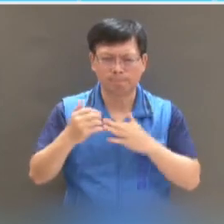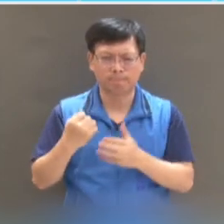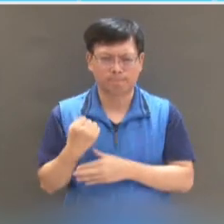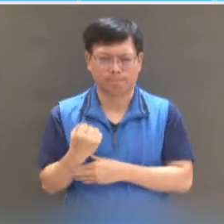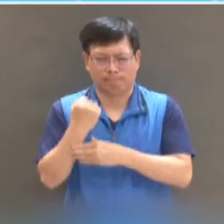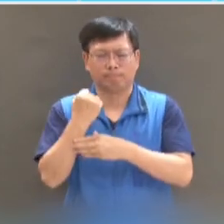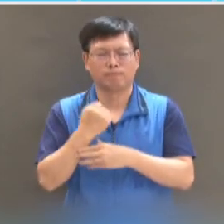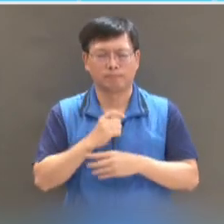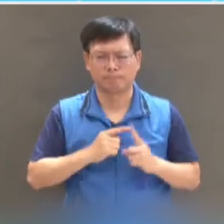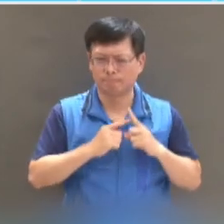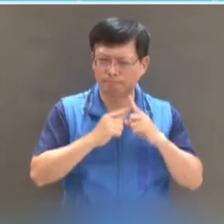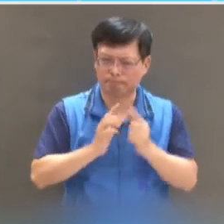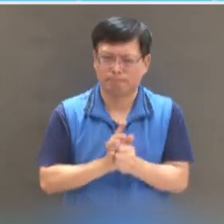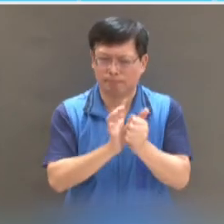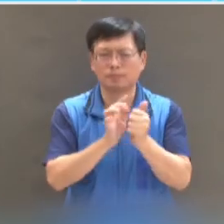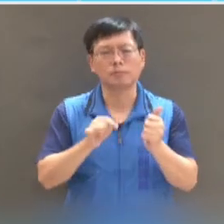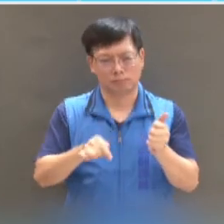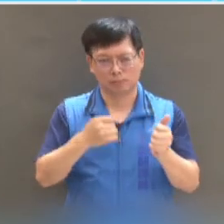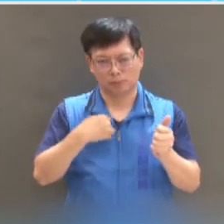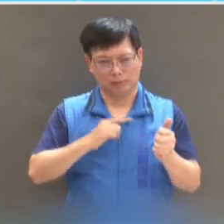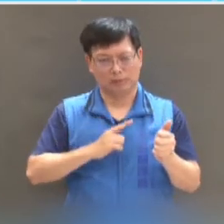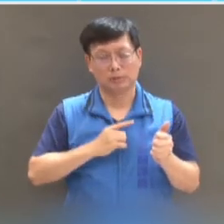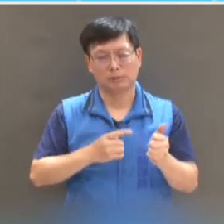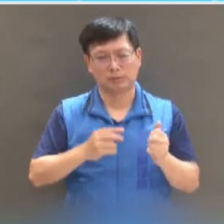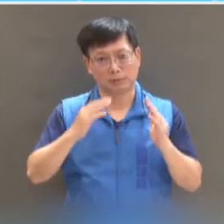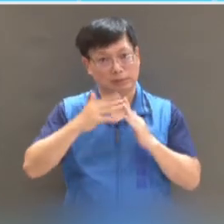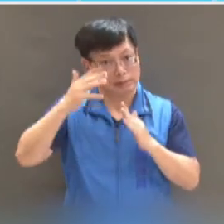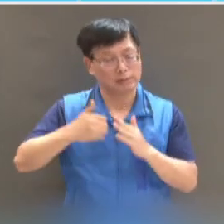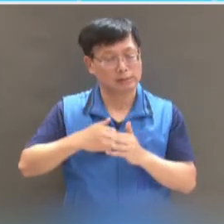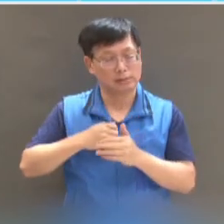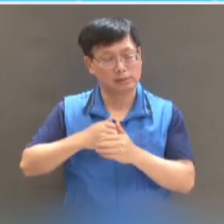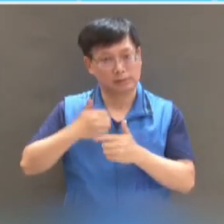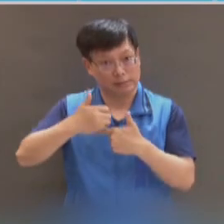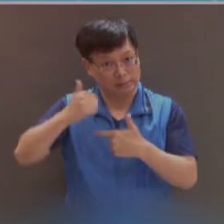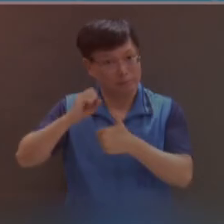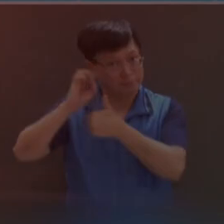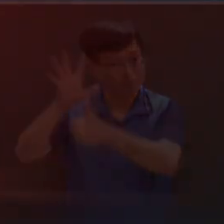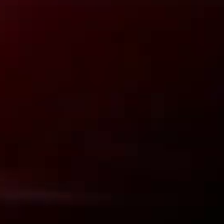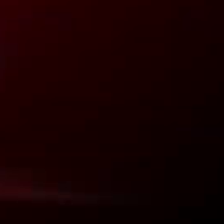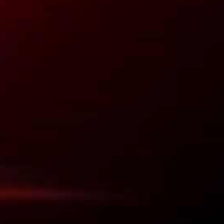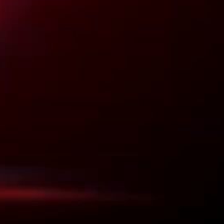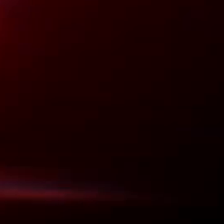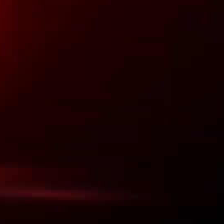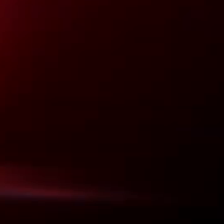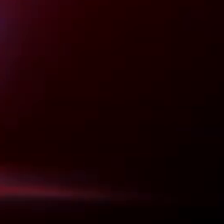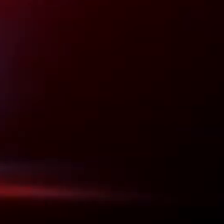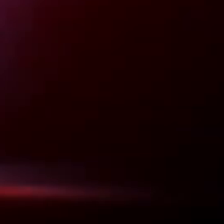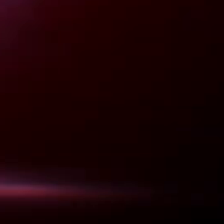站在第一线。这是市长接力中央，希望中央能够采纳。